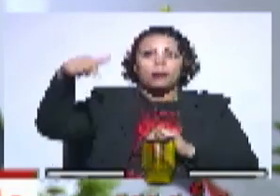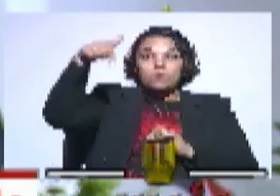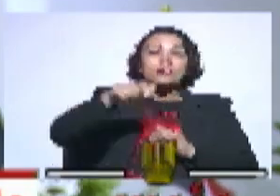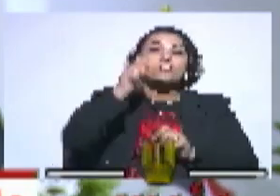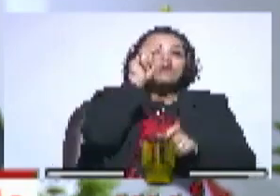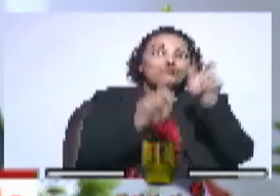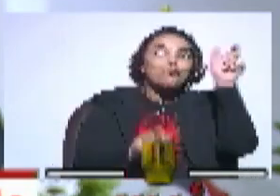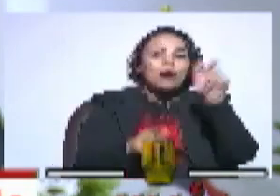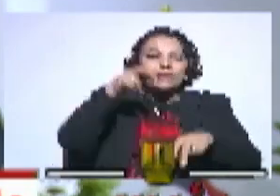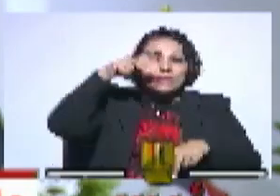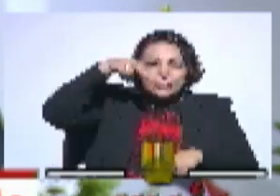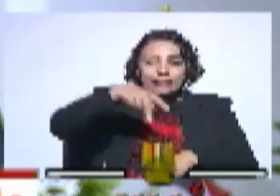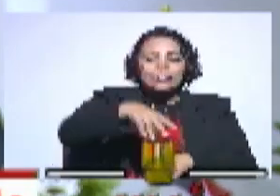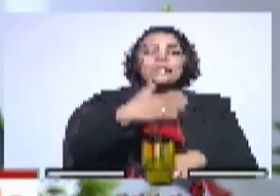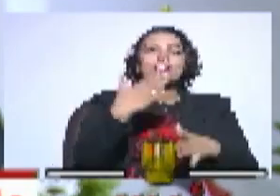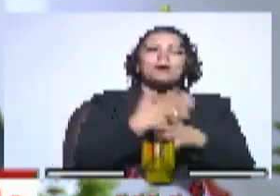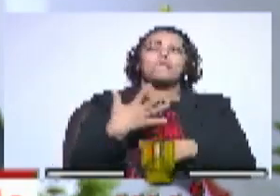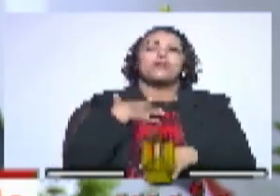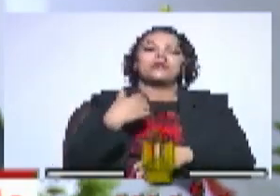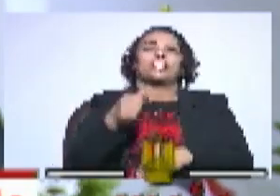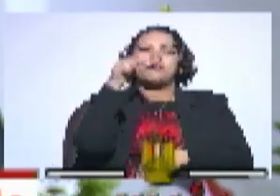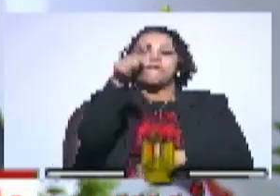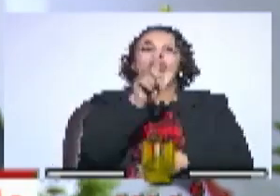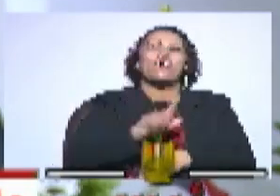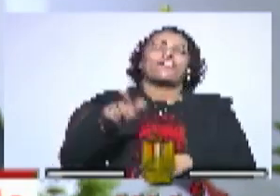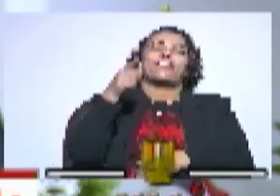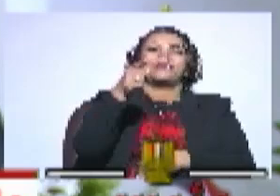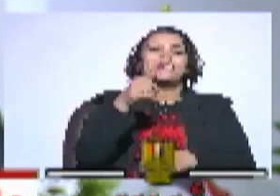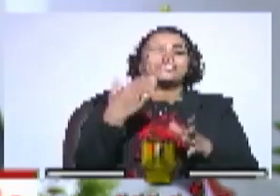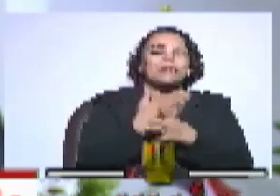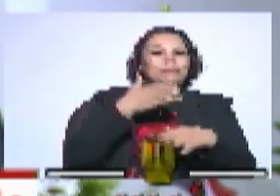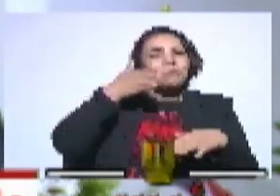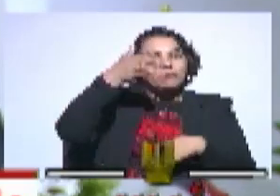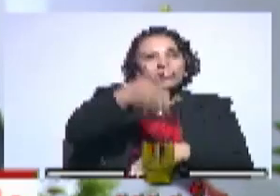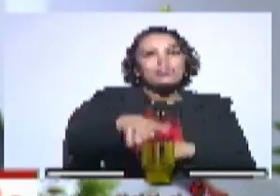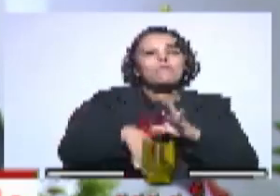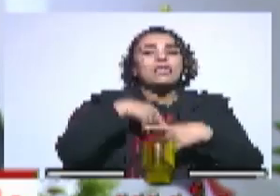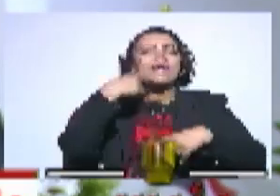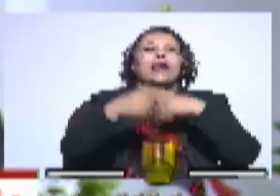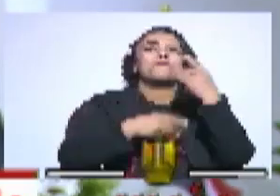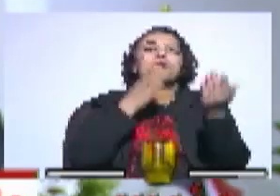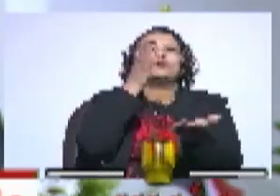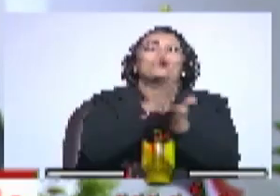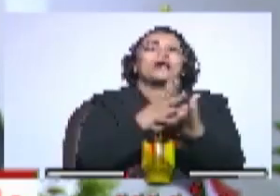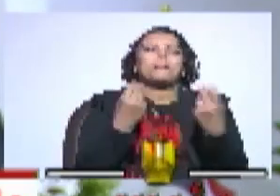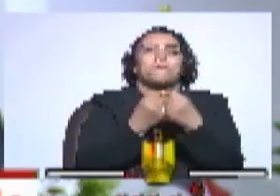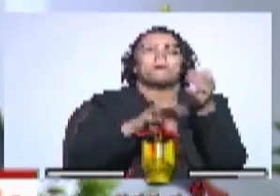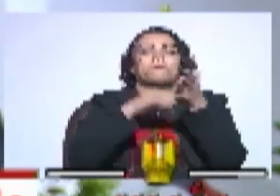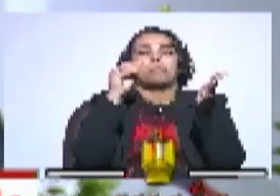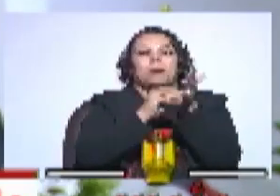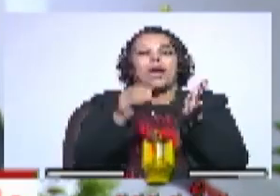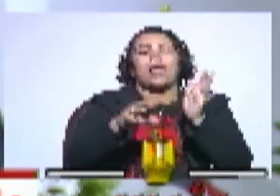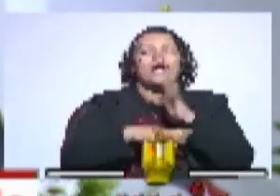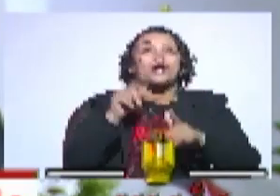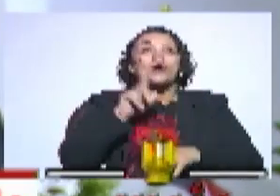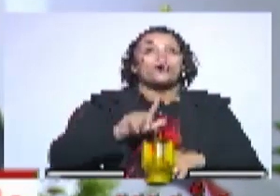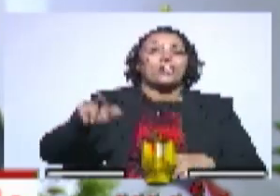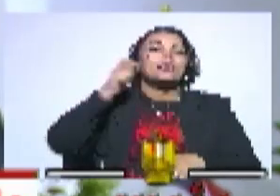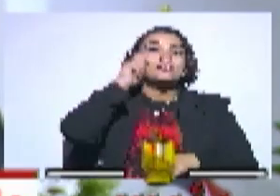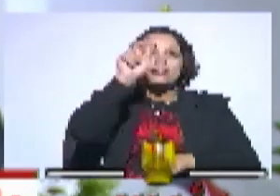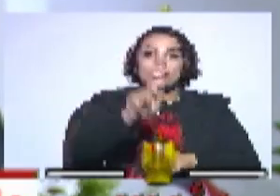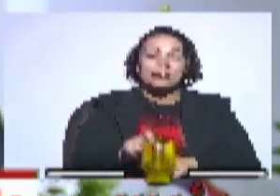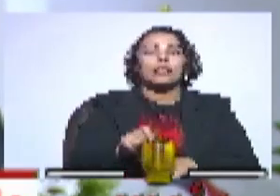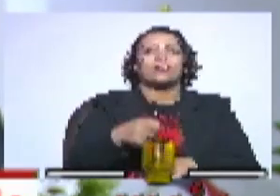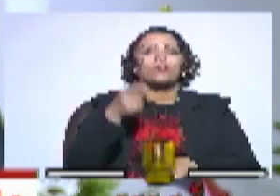44,777,668 ناخب نزلوا لثقتهم فيك يا رئيس، نزلوا علشان نكمل المشوار اللي بدأناه معاك. الرئيس